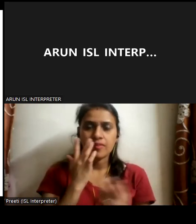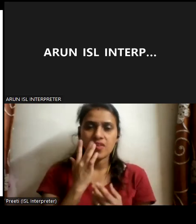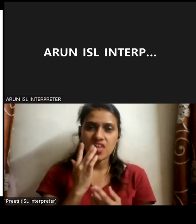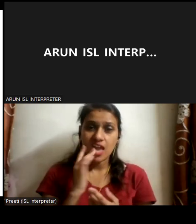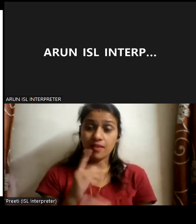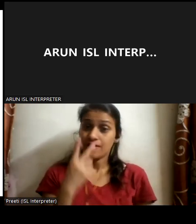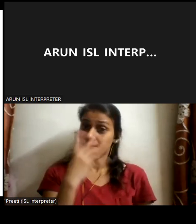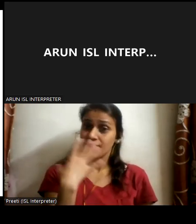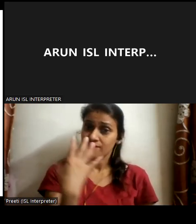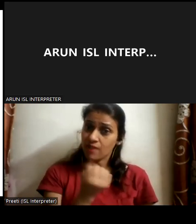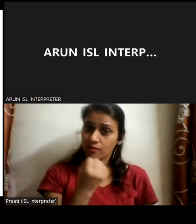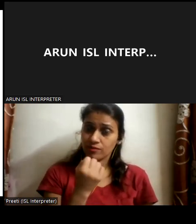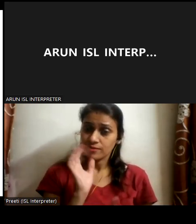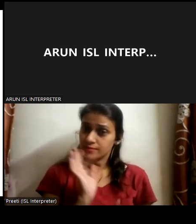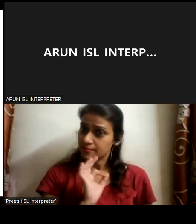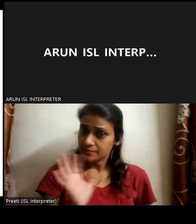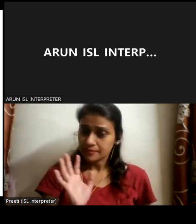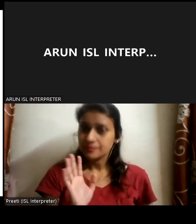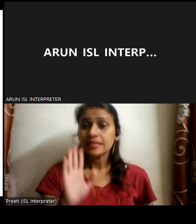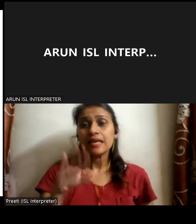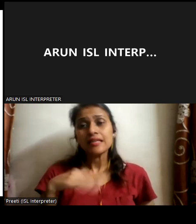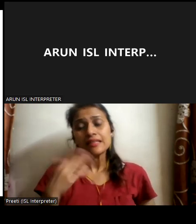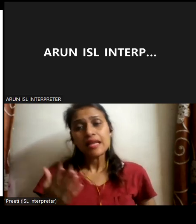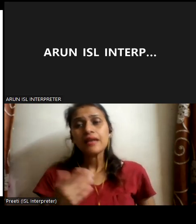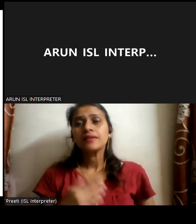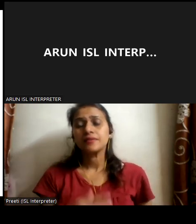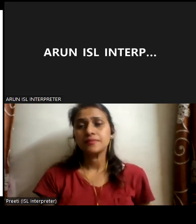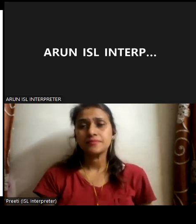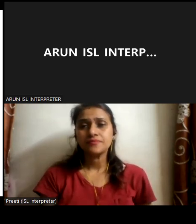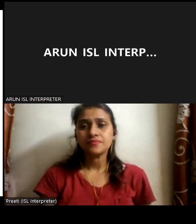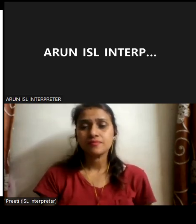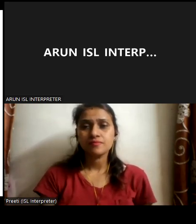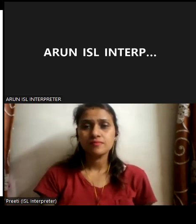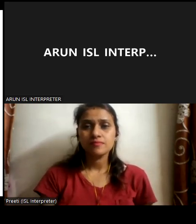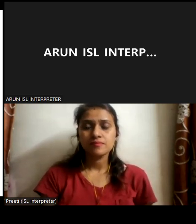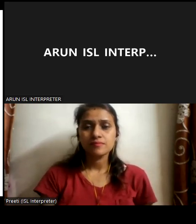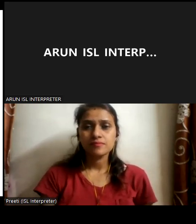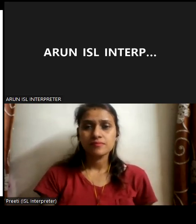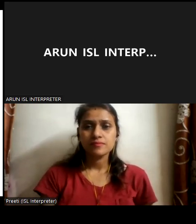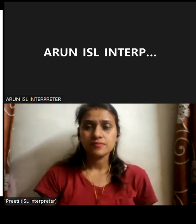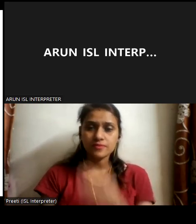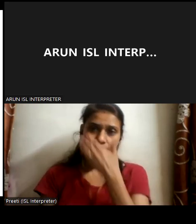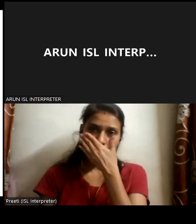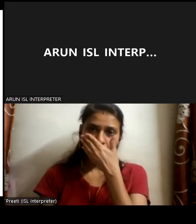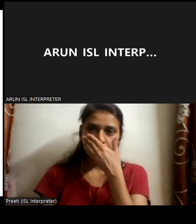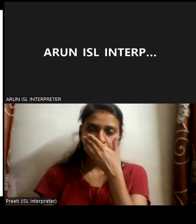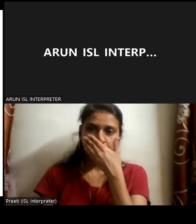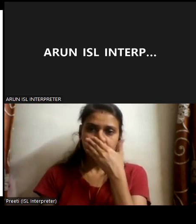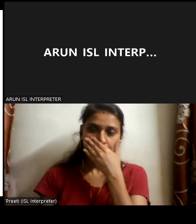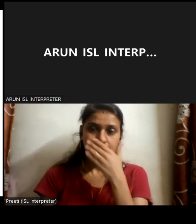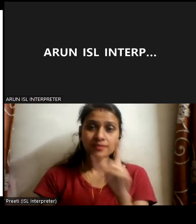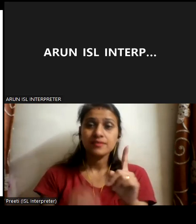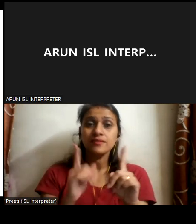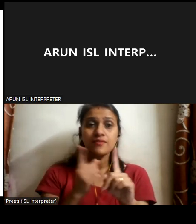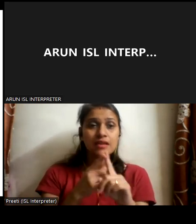identified they look into designing the guidelines of training. They look into